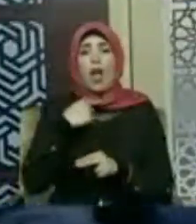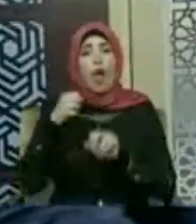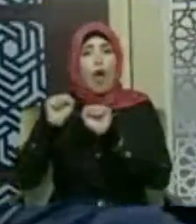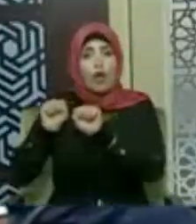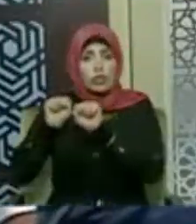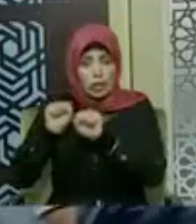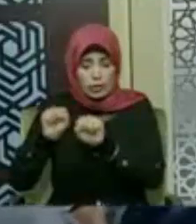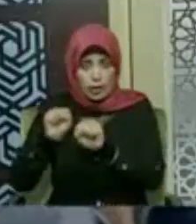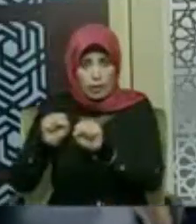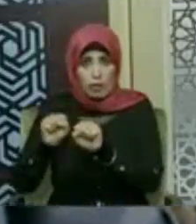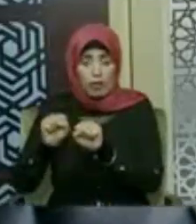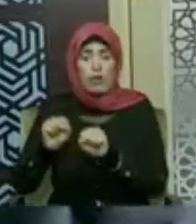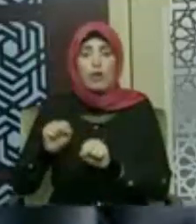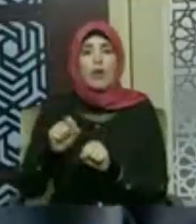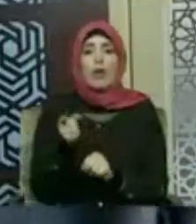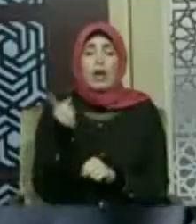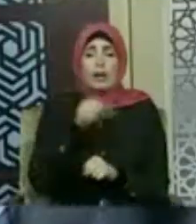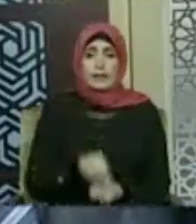بصفة خاصة